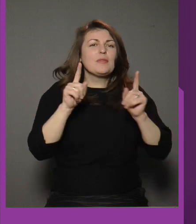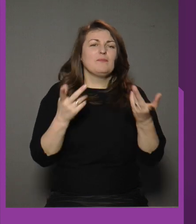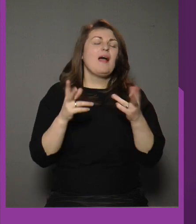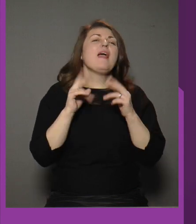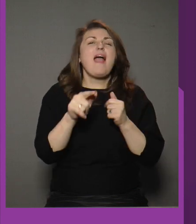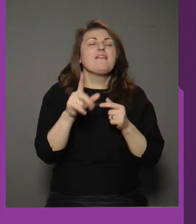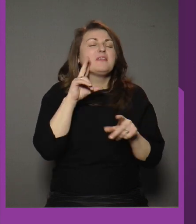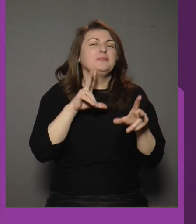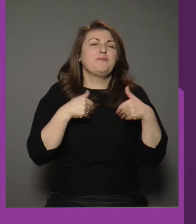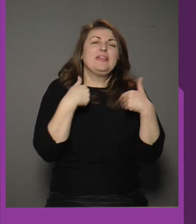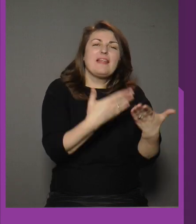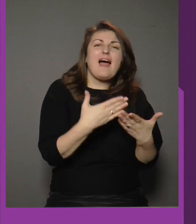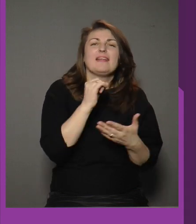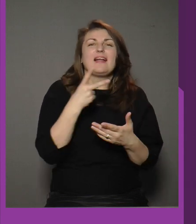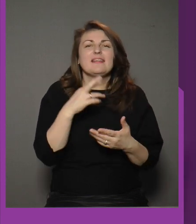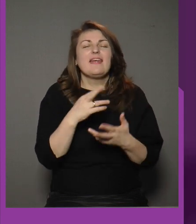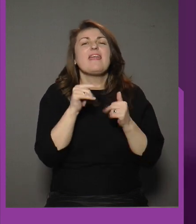вітаєте Андрія, як реагуєте на це?